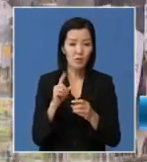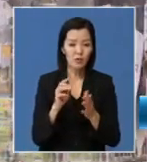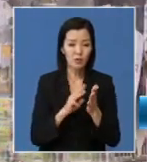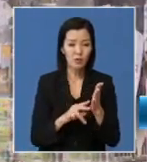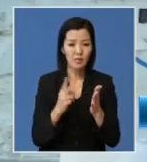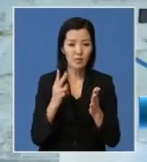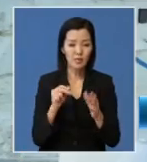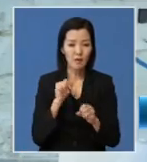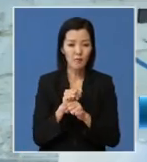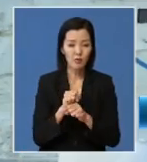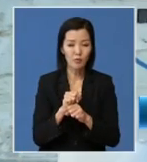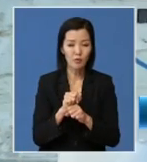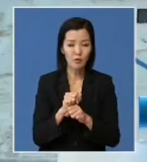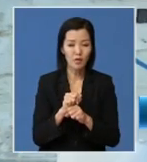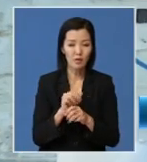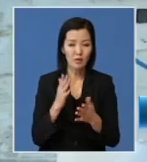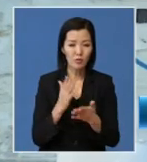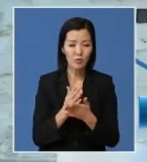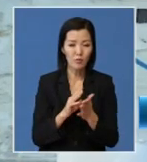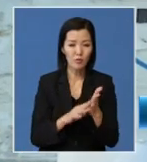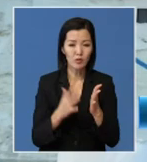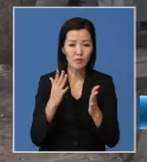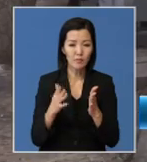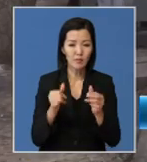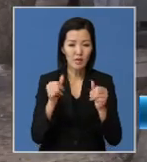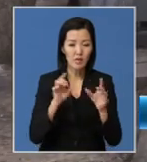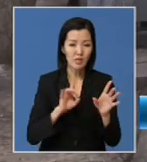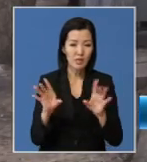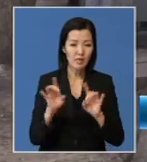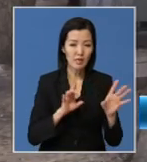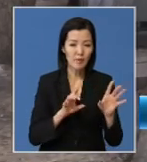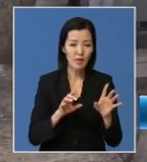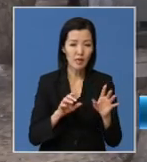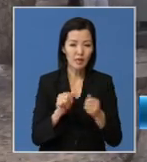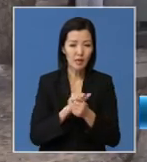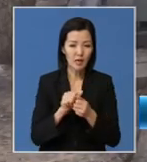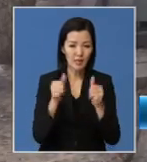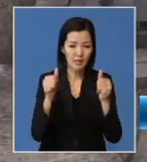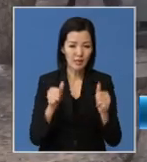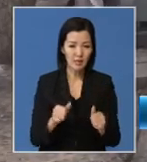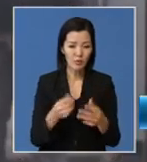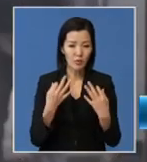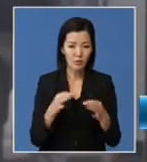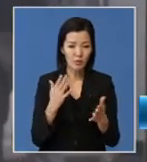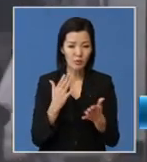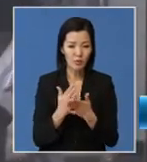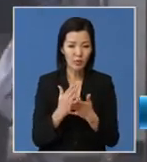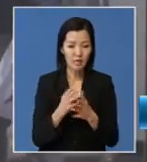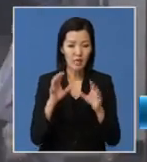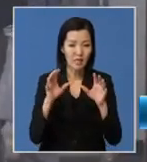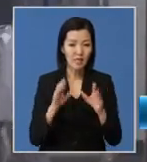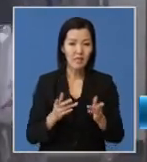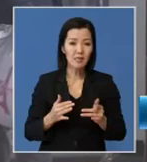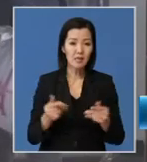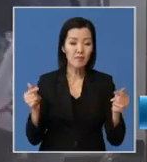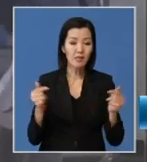182 автобус тұрағы бар. Оның тек 95-іне жарнама қағазын ілуге рұқсат берілген. Ал шаһар көшелеріндегі хабарландырулардың заңды талапқа